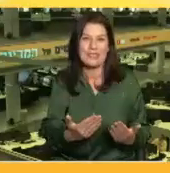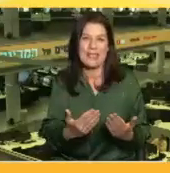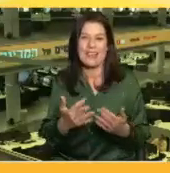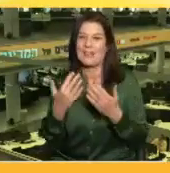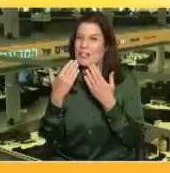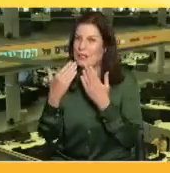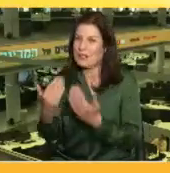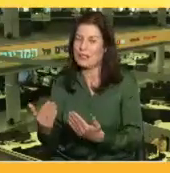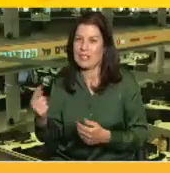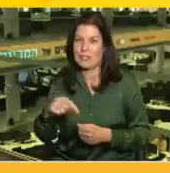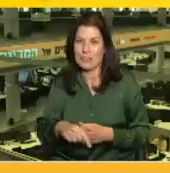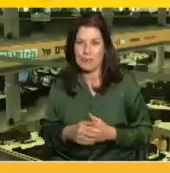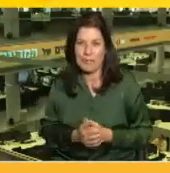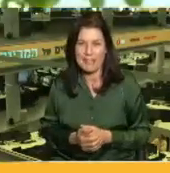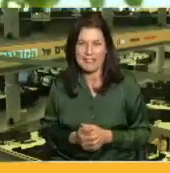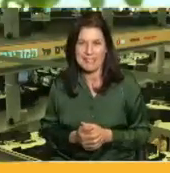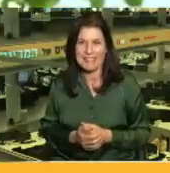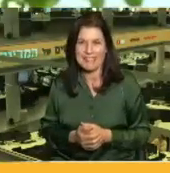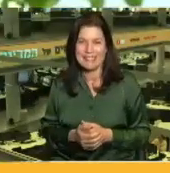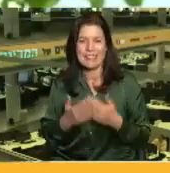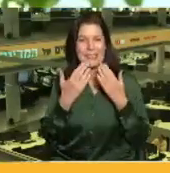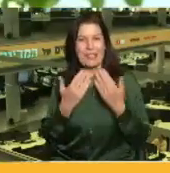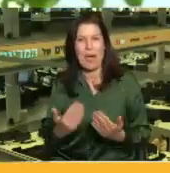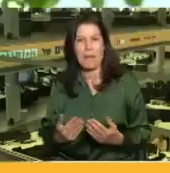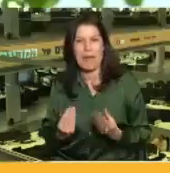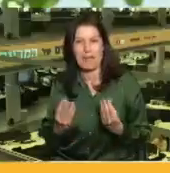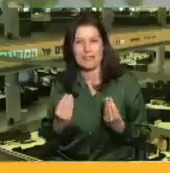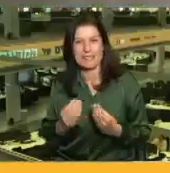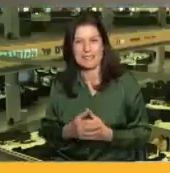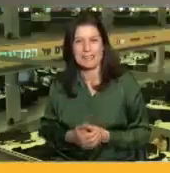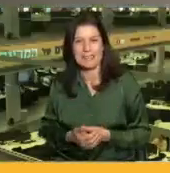ותודה שהיית איתנו. תודה רבה. שירי מימון. תודה. תודה רבה. תודה. תודה לכם.